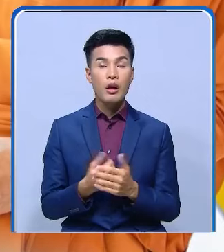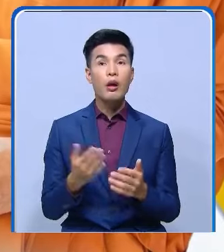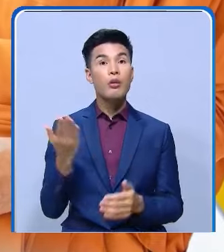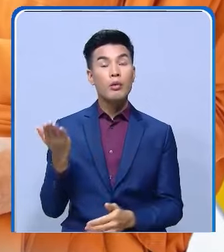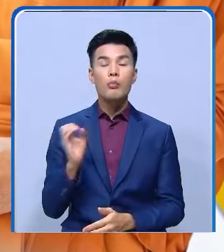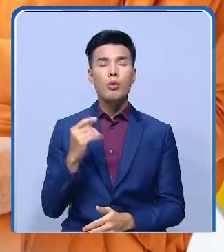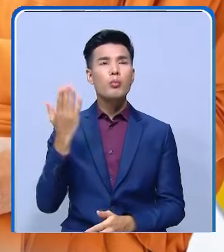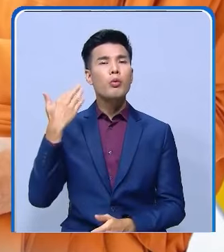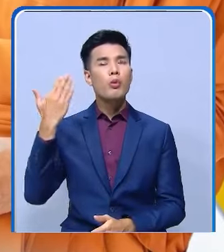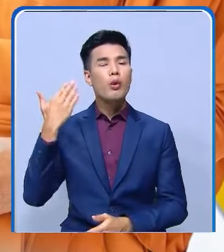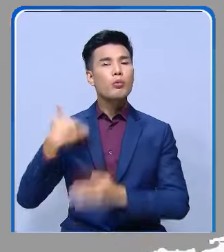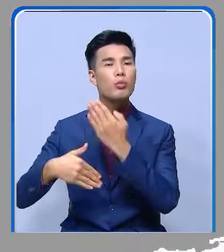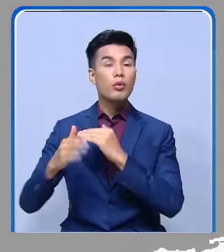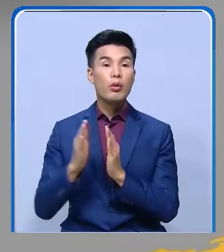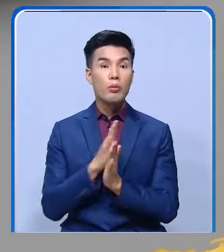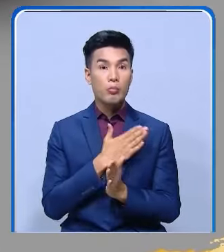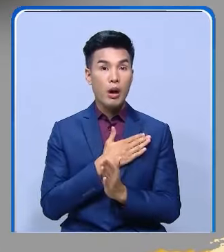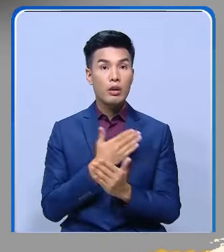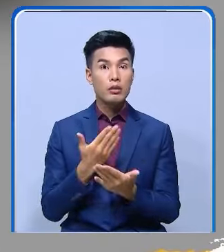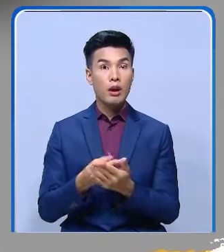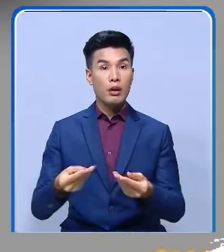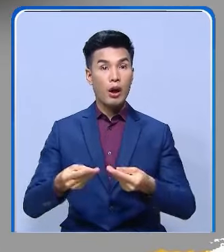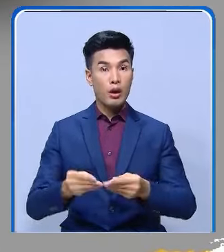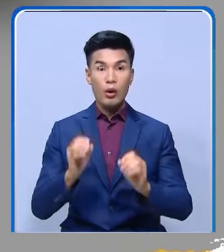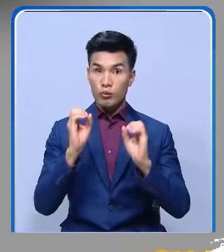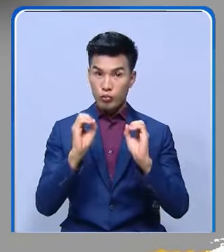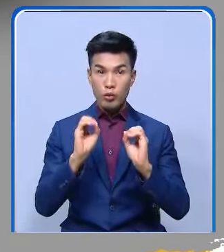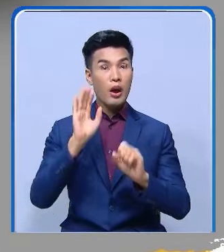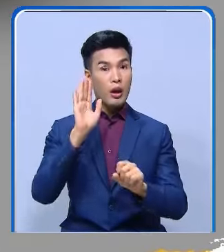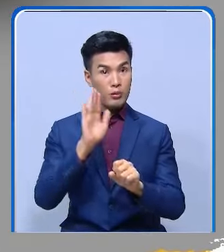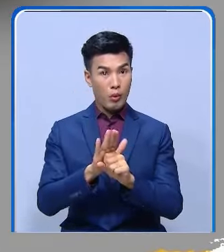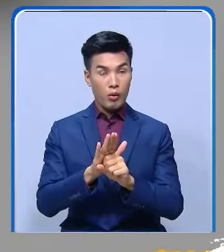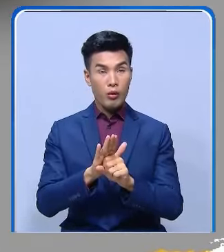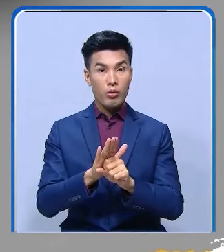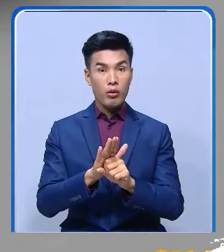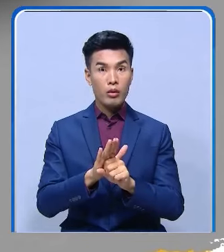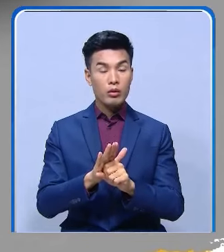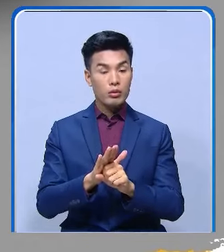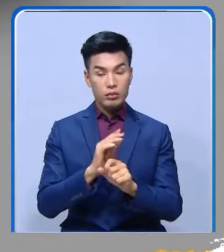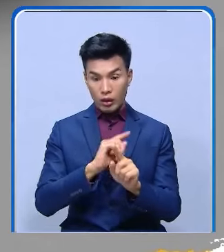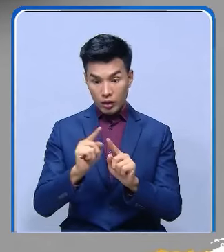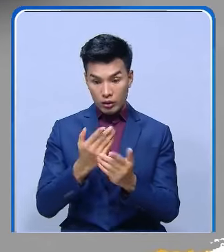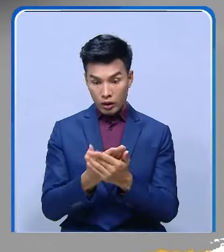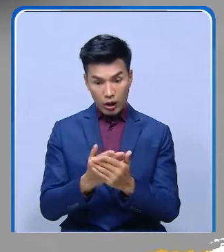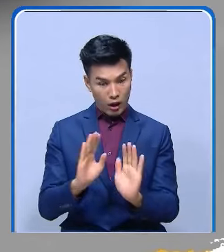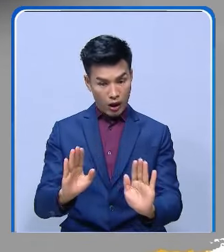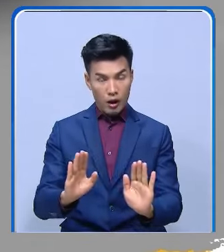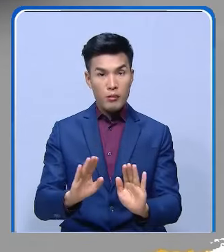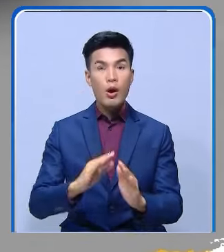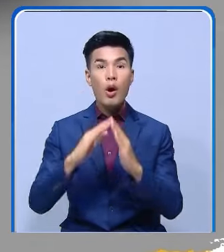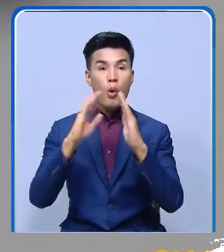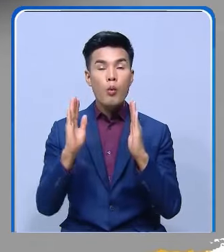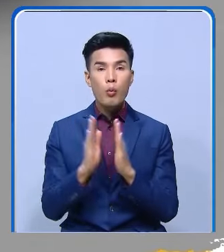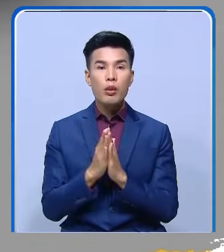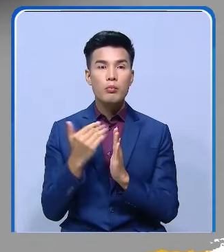าในสมัยพุทธกาลเนี่ยพระไม่มีสิทธิ์รับเงินจากญาติโยมด้วยซ้ำต้องละทิ้งจากปัจจัยดังกล่าวก็ทำให้แต่ละวัดมี